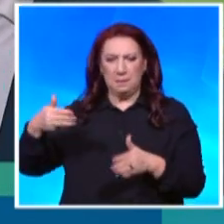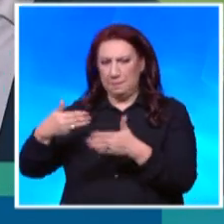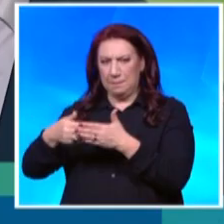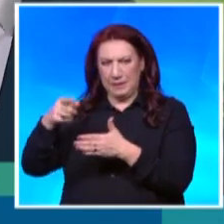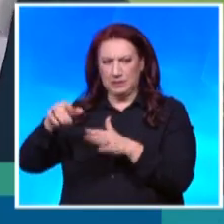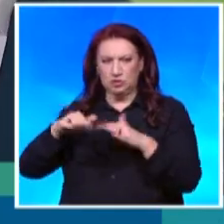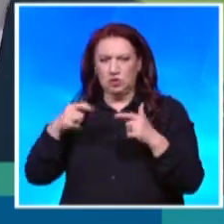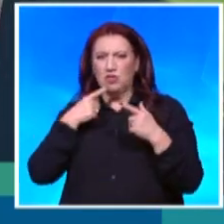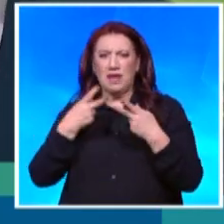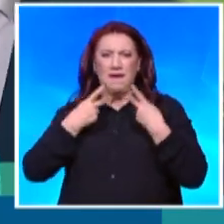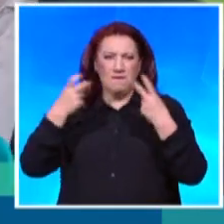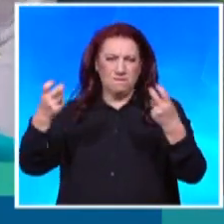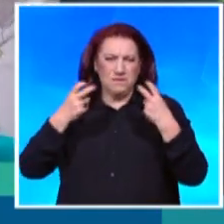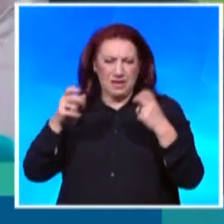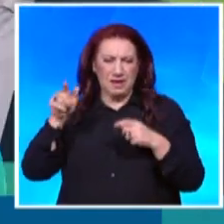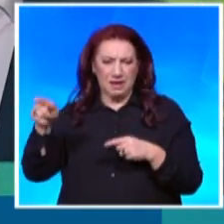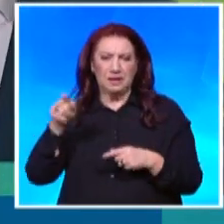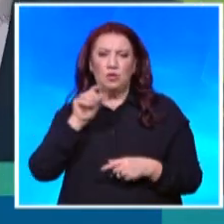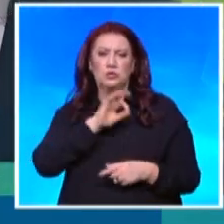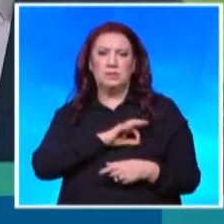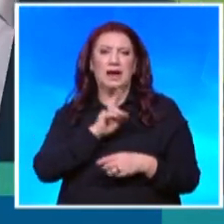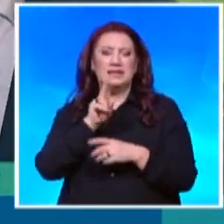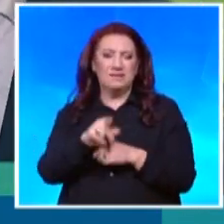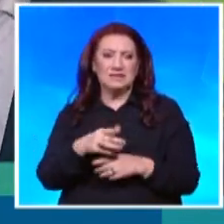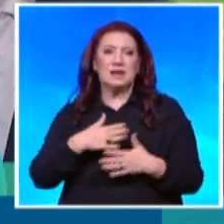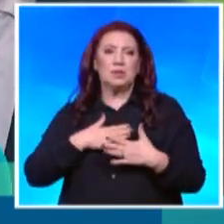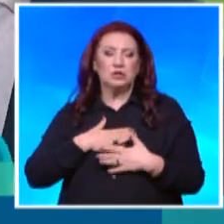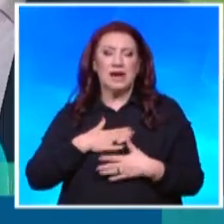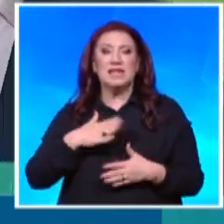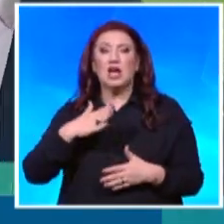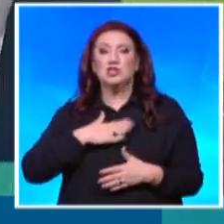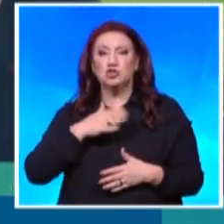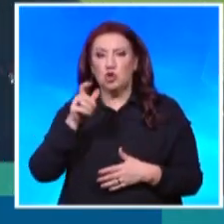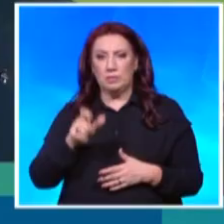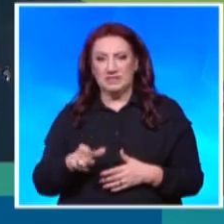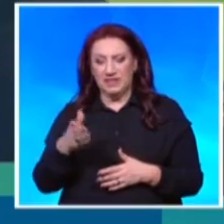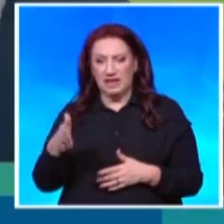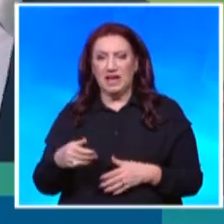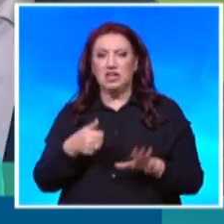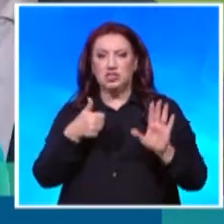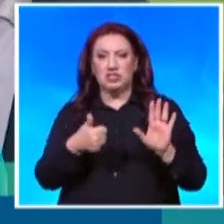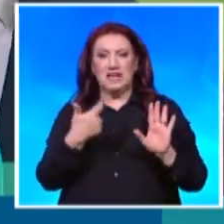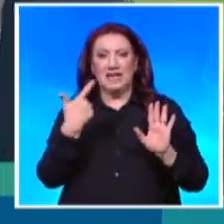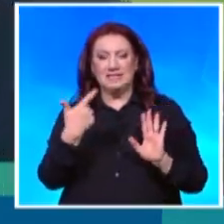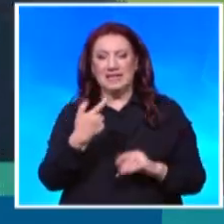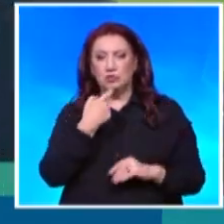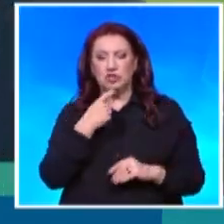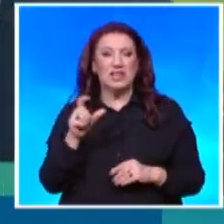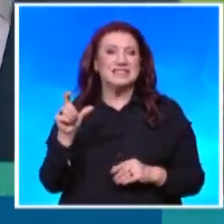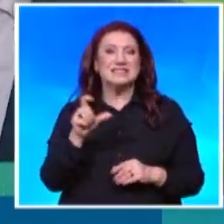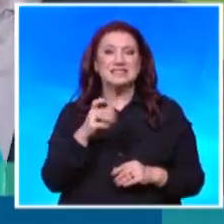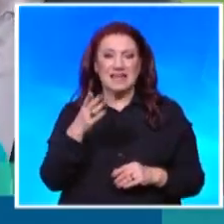на който подкрепяха тима. Там успяха да влязат благодарение на собственика на имота, 67-годишният Стефан, който успя да им